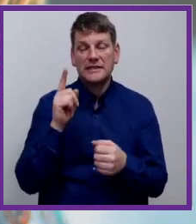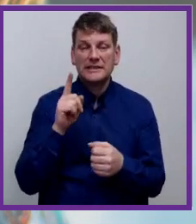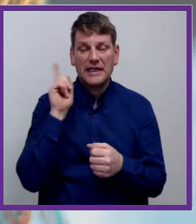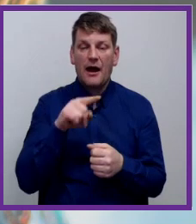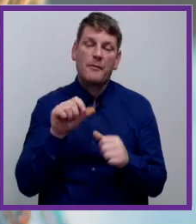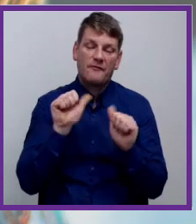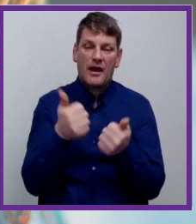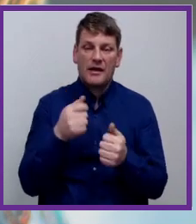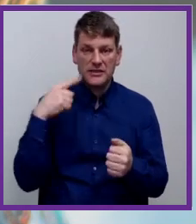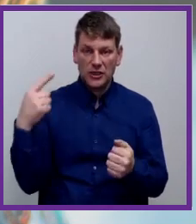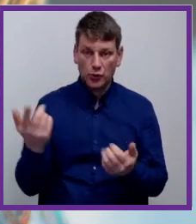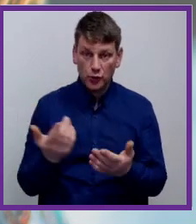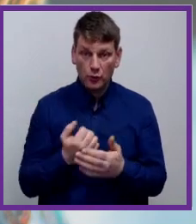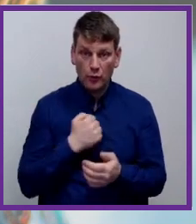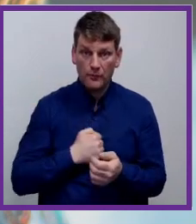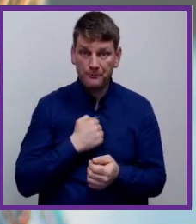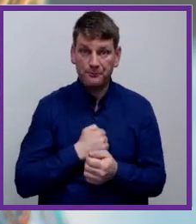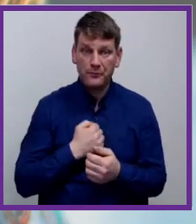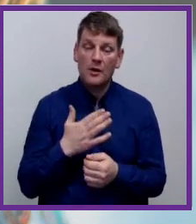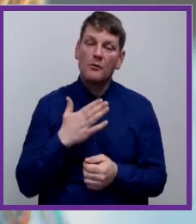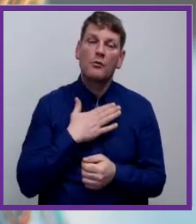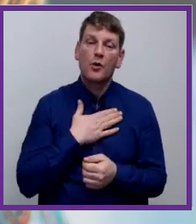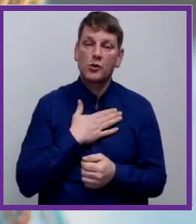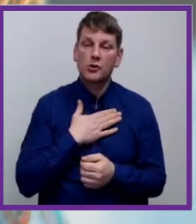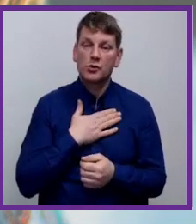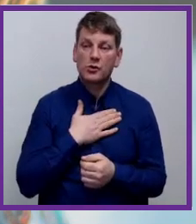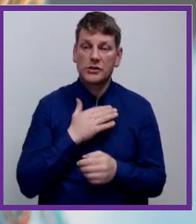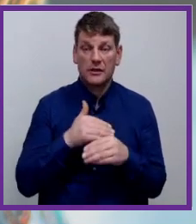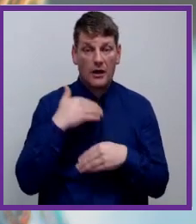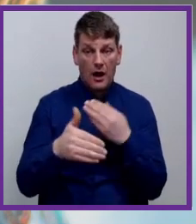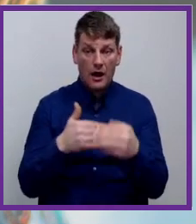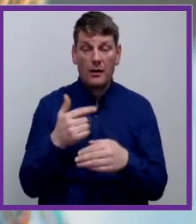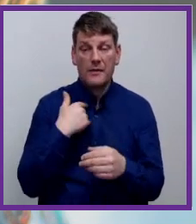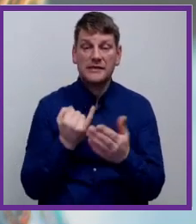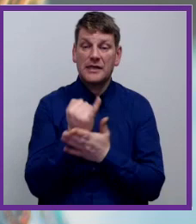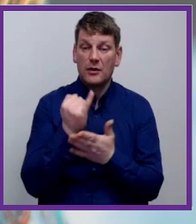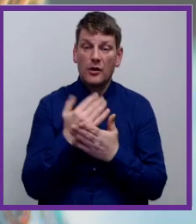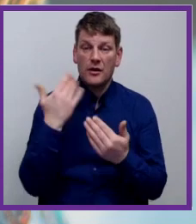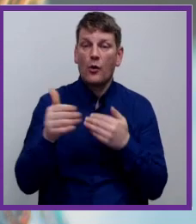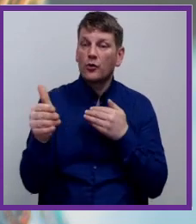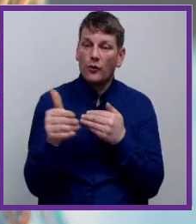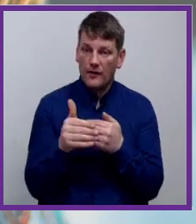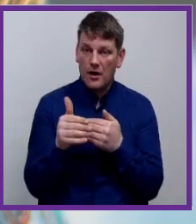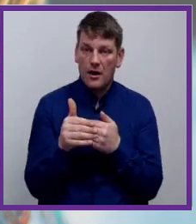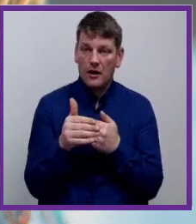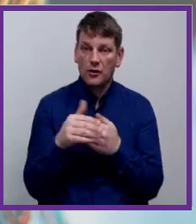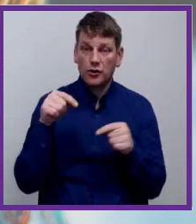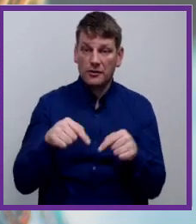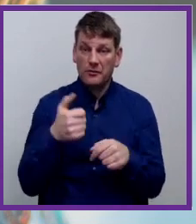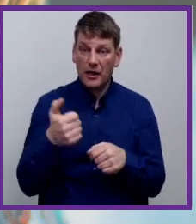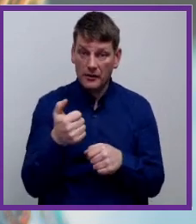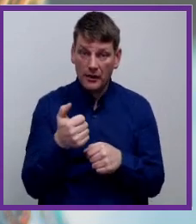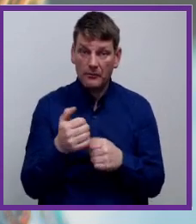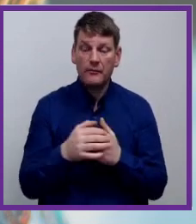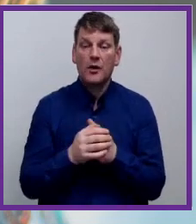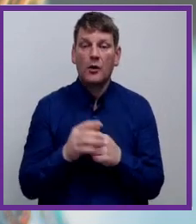sašutumu. Mūsu tālāk mēs ceļojam jau daudz tuvāk šim gadam,